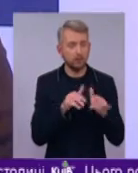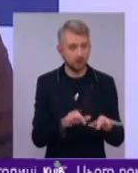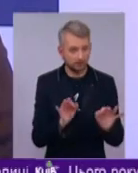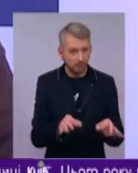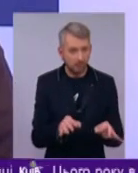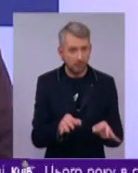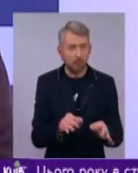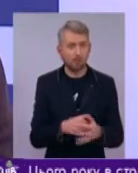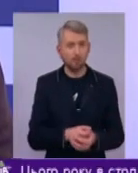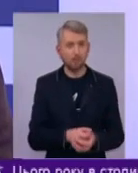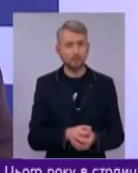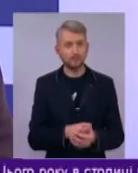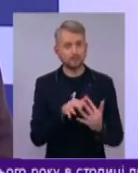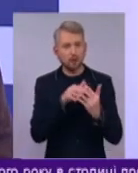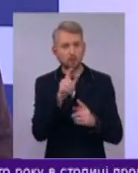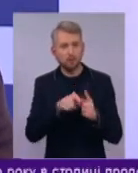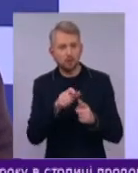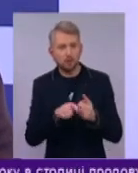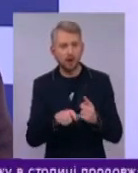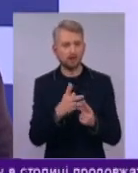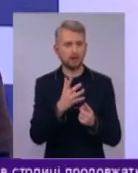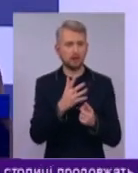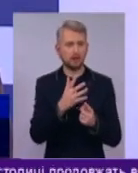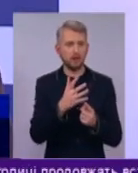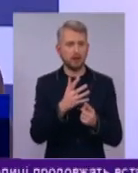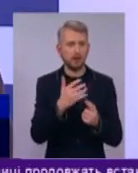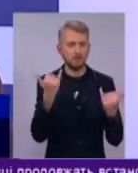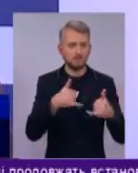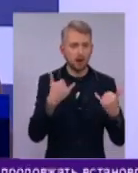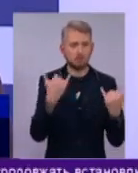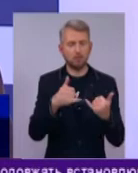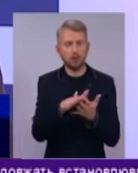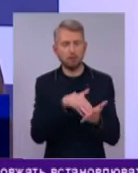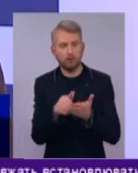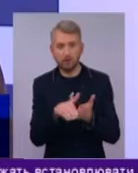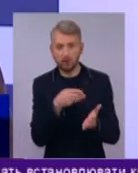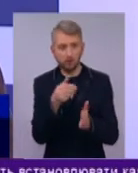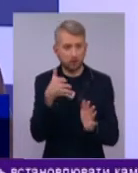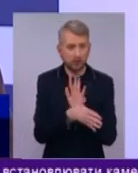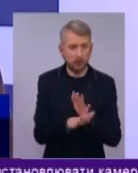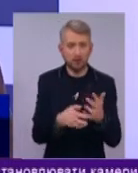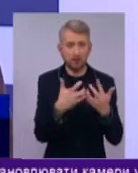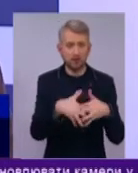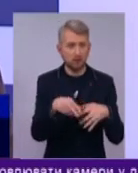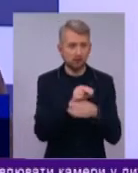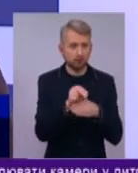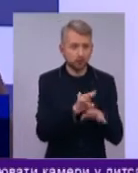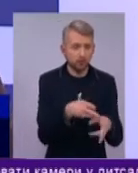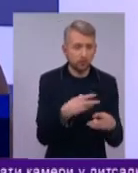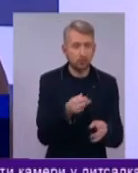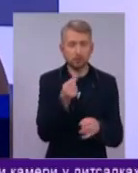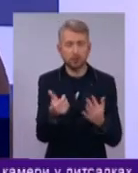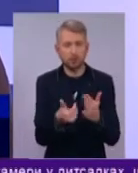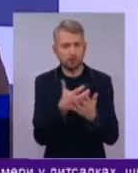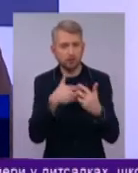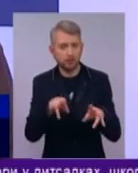На боєприпаси, на паливо, на паливомастильні матеріали, на ремонт техніки, на закупівлю нової техніки